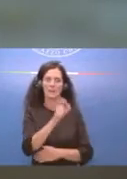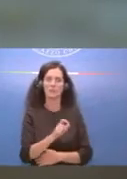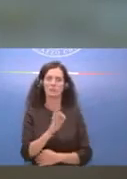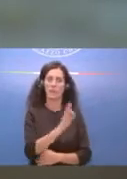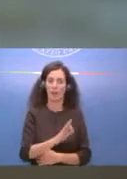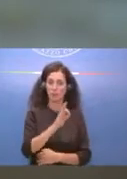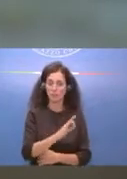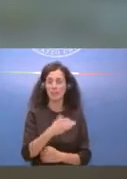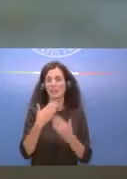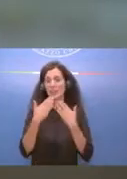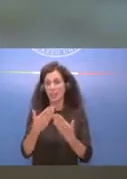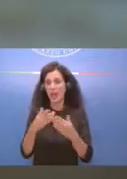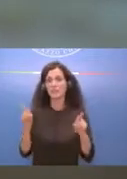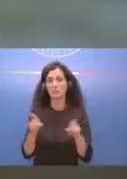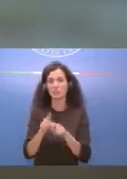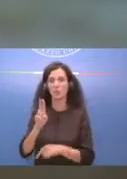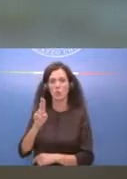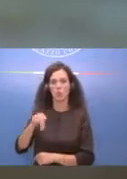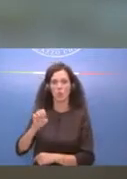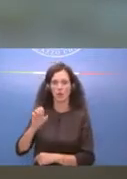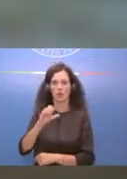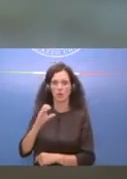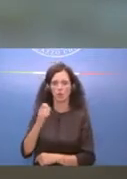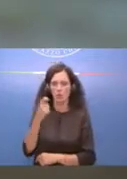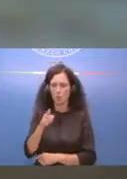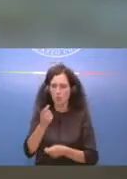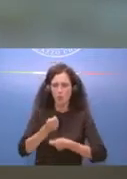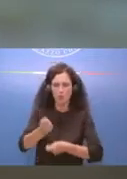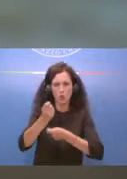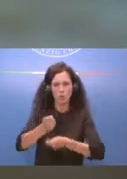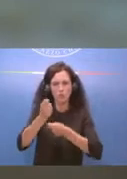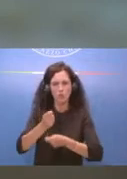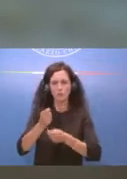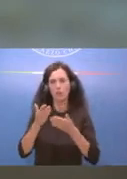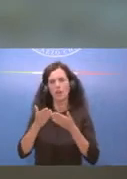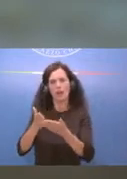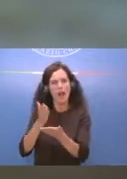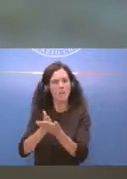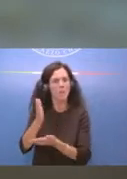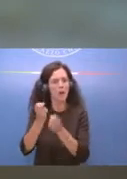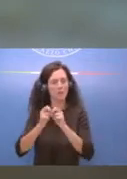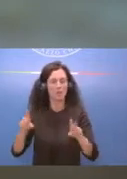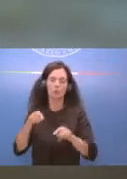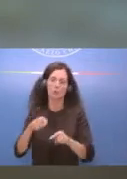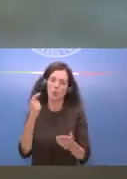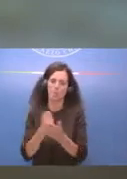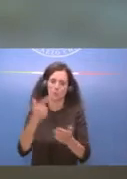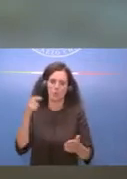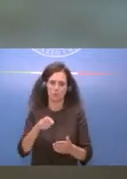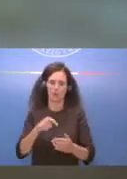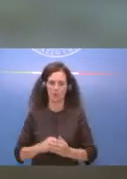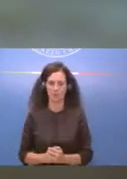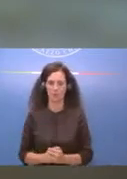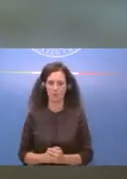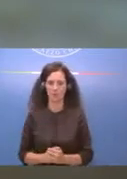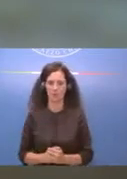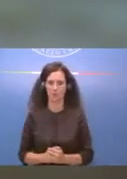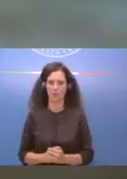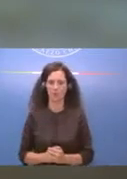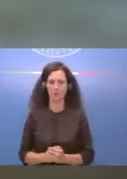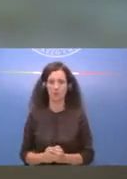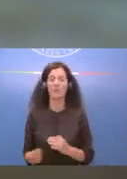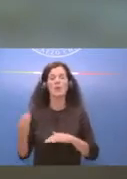perché è stata una sollecitazione molto importante e abbiamo varato misure anche di sostegno a favore